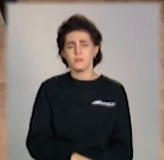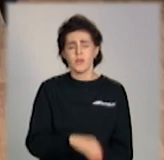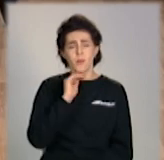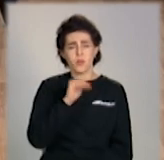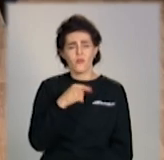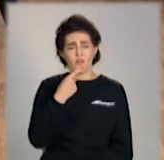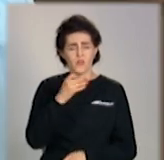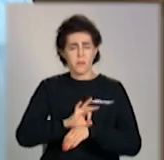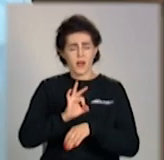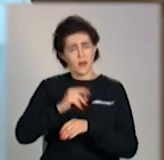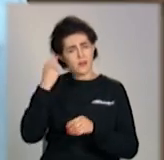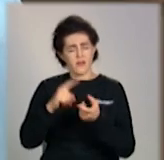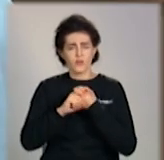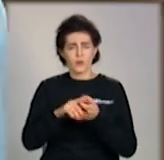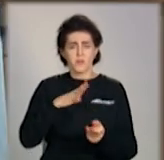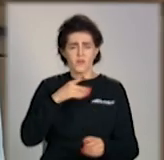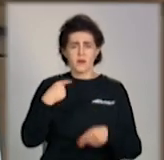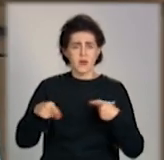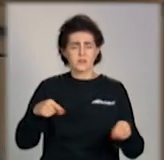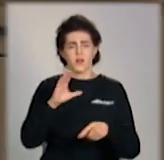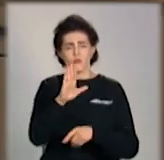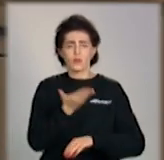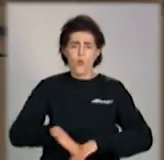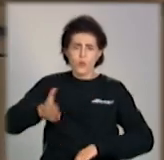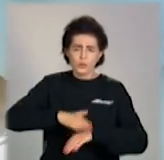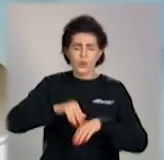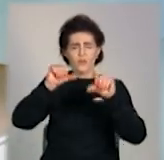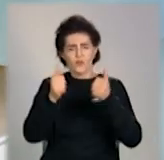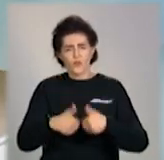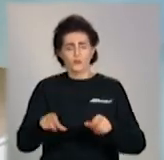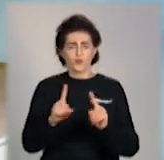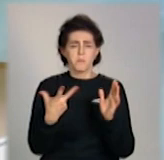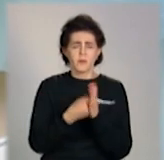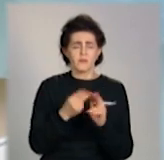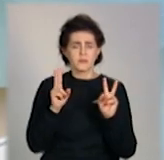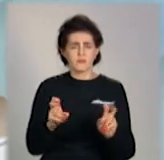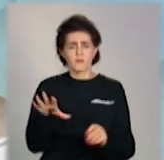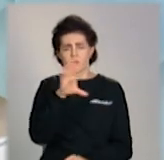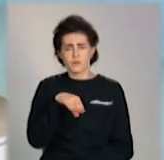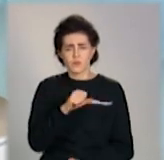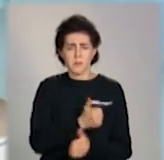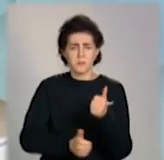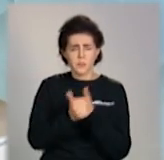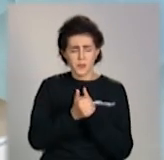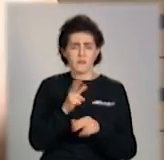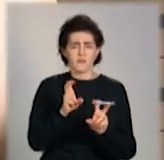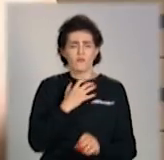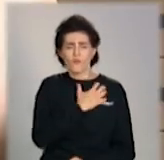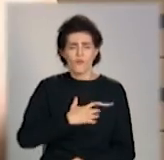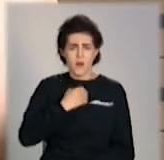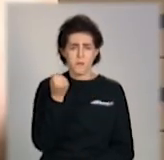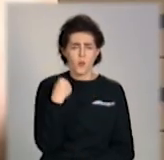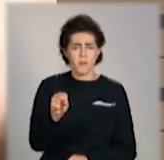захворювання на коронавірус може проходити у важких формах. Тож імунізація – це насамперед спосіб полегшити перебіг хвороби